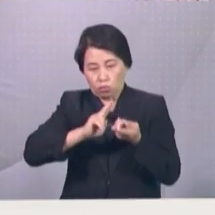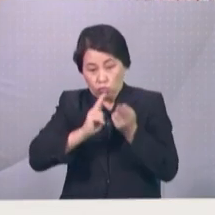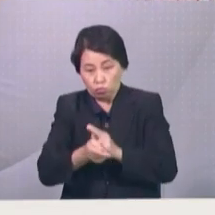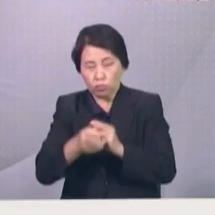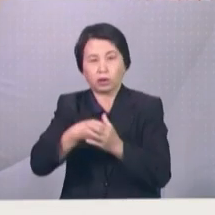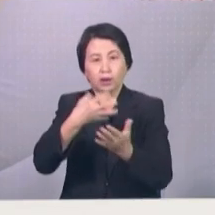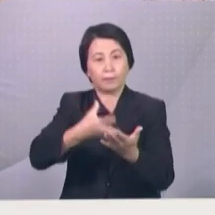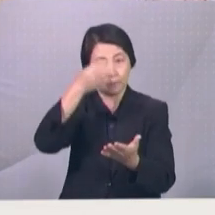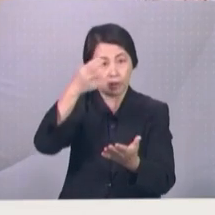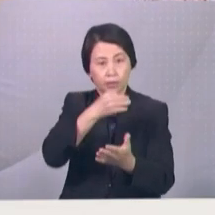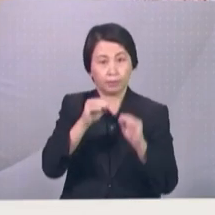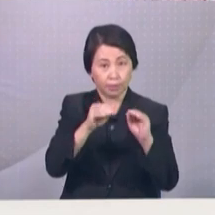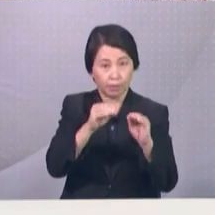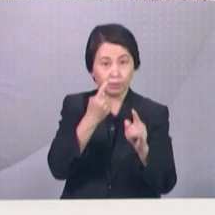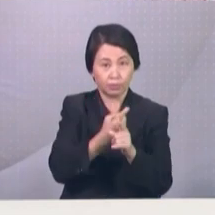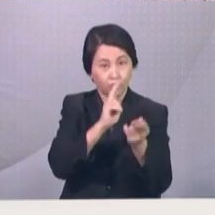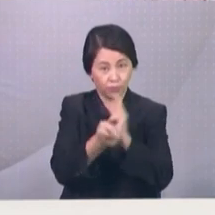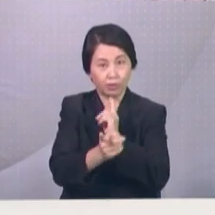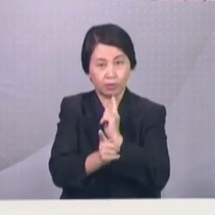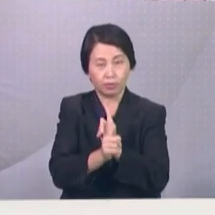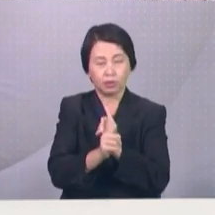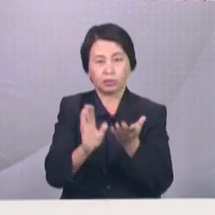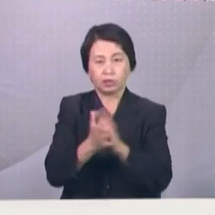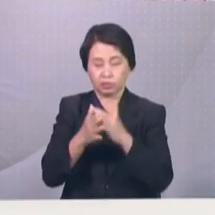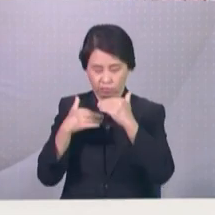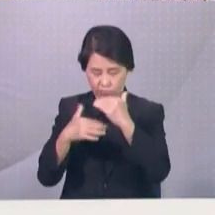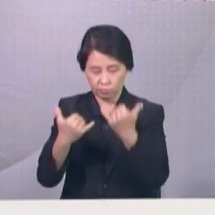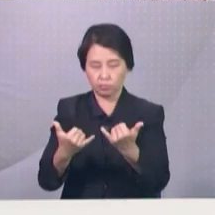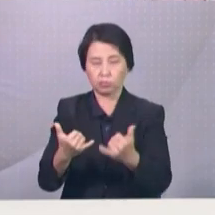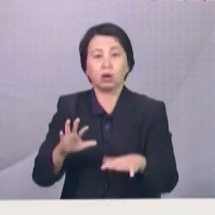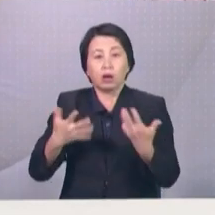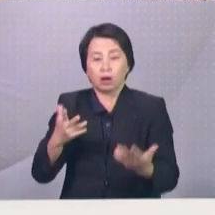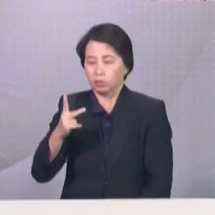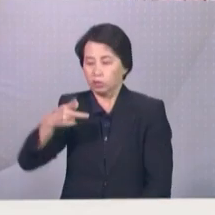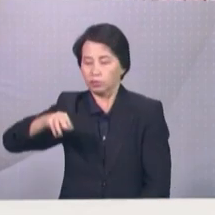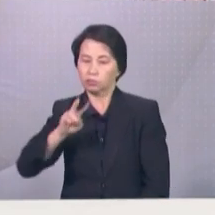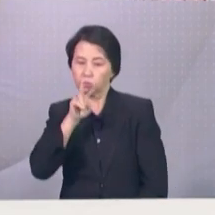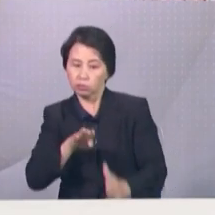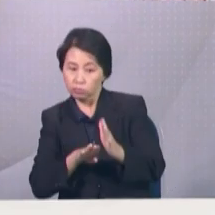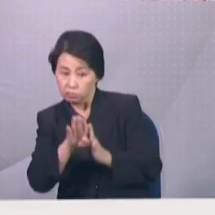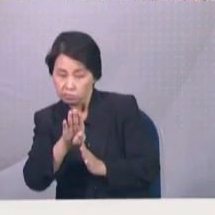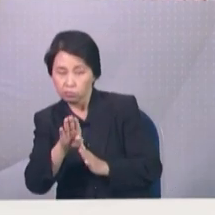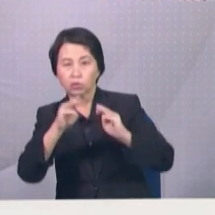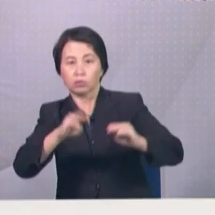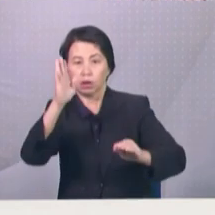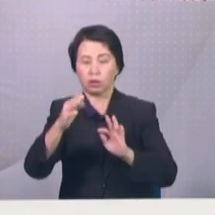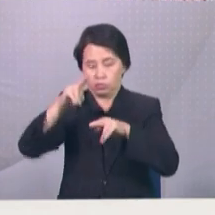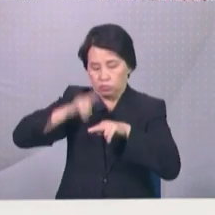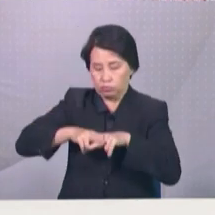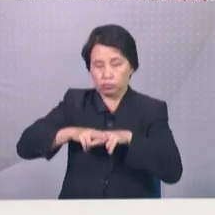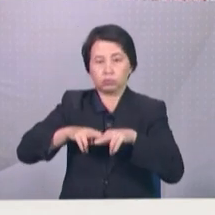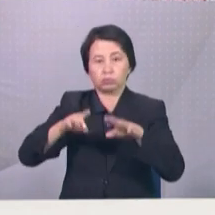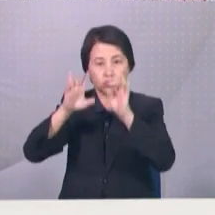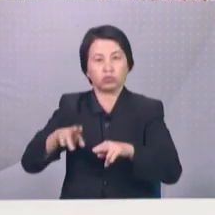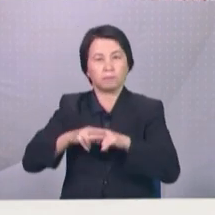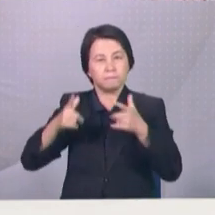dalam pembelajaran dan juga pengajaran. Jadi pada peringkat ini, bagaimana kementerian melihat prestasi pelajar-pelajar yang akan menghadapi peperiksaan besar